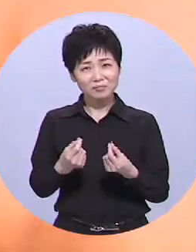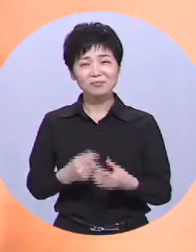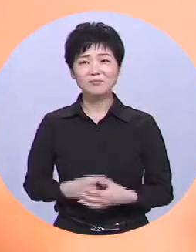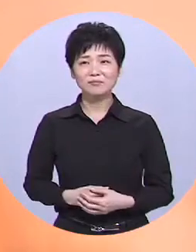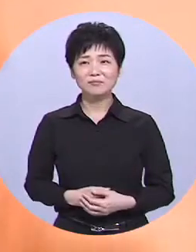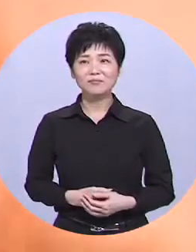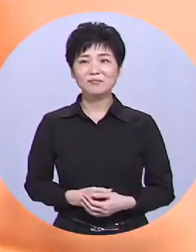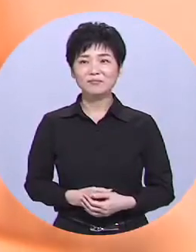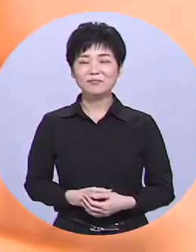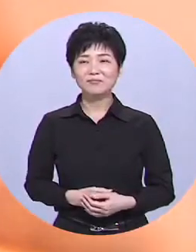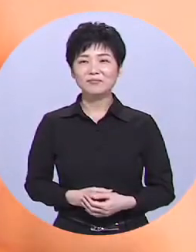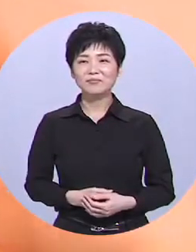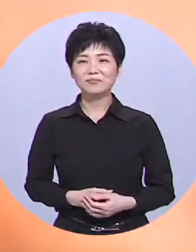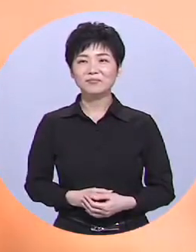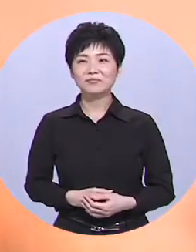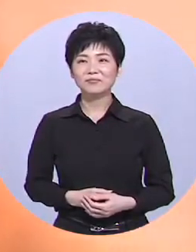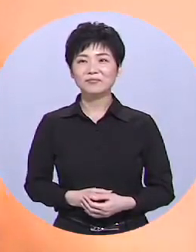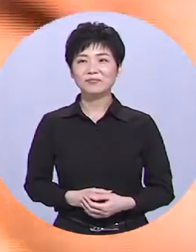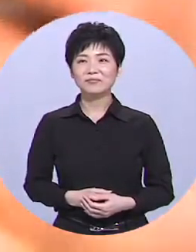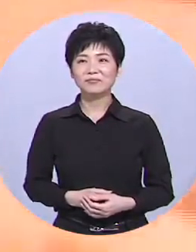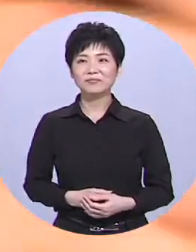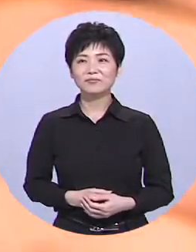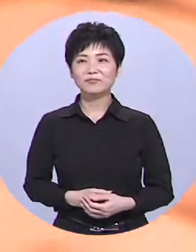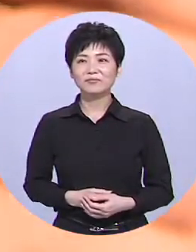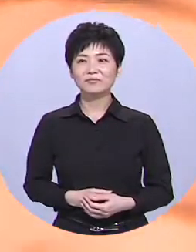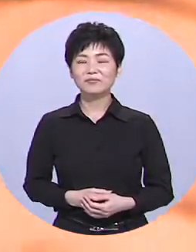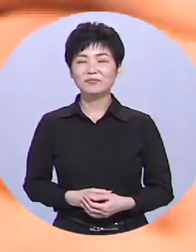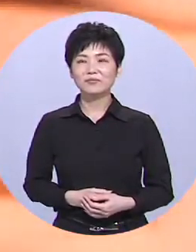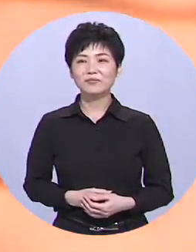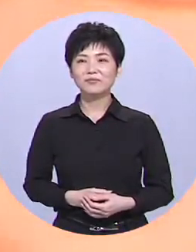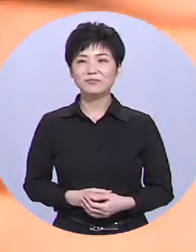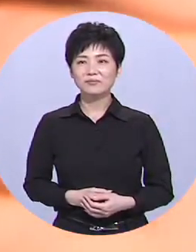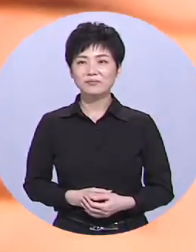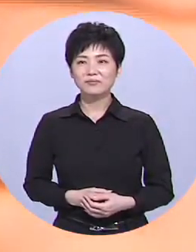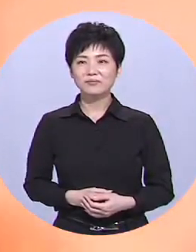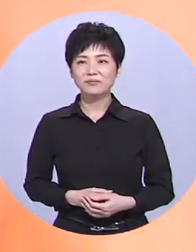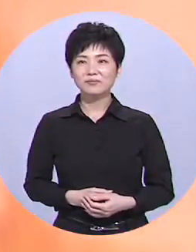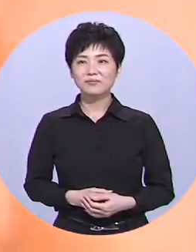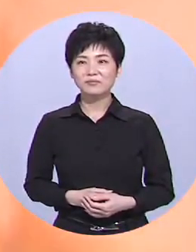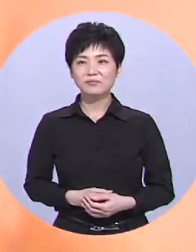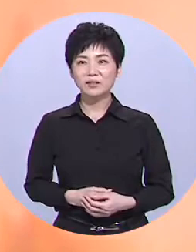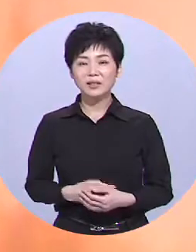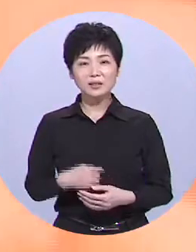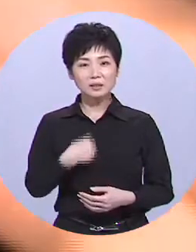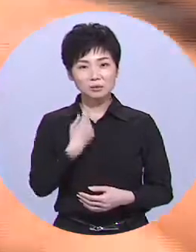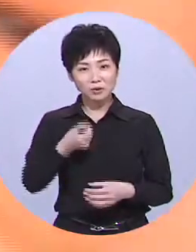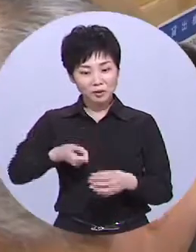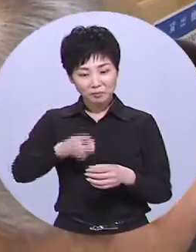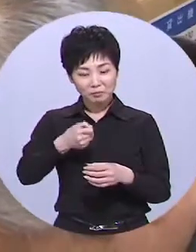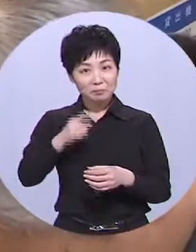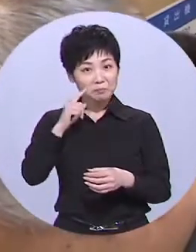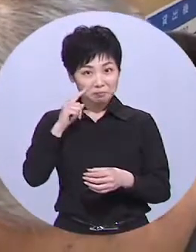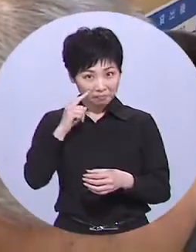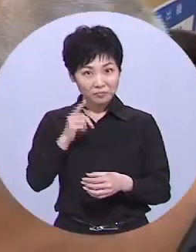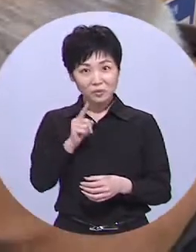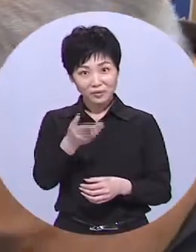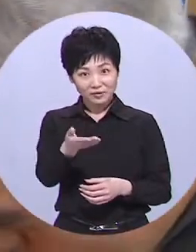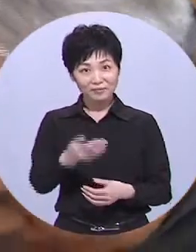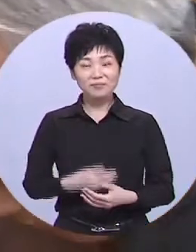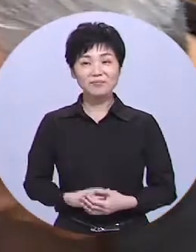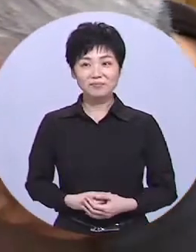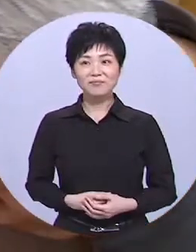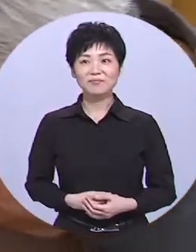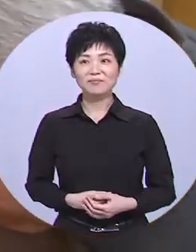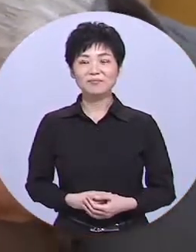ですね。 そうなんです。 うわー、すごいな。 背の字だけでも彫ってみる、はい、直線だから、 はい ね、